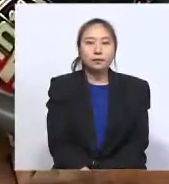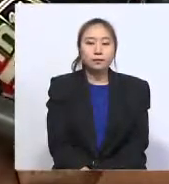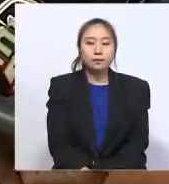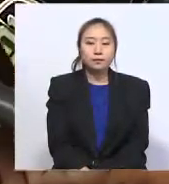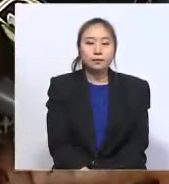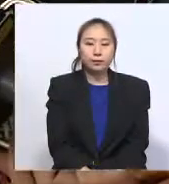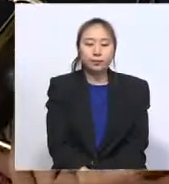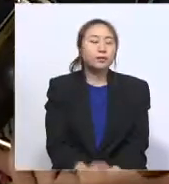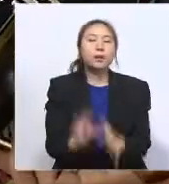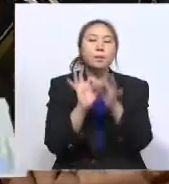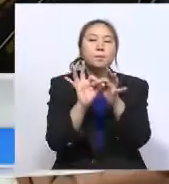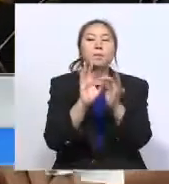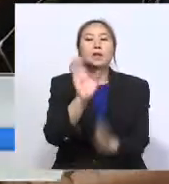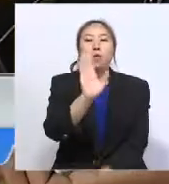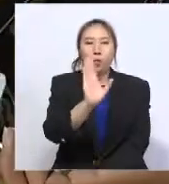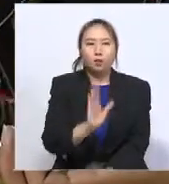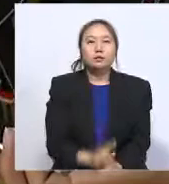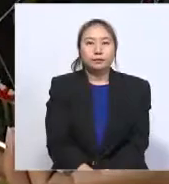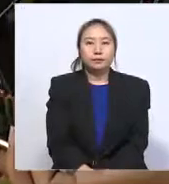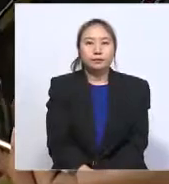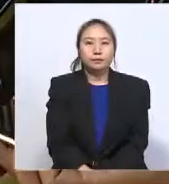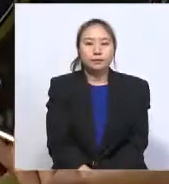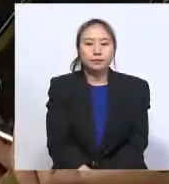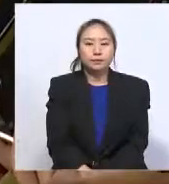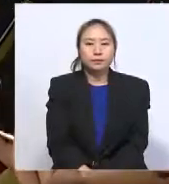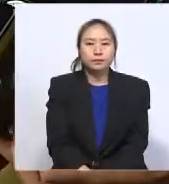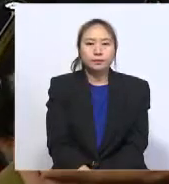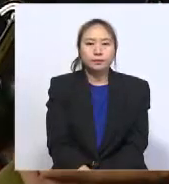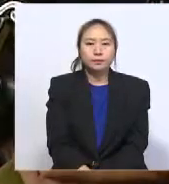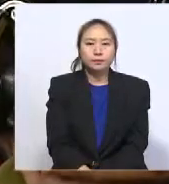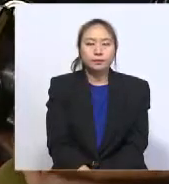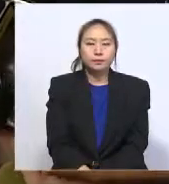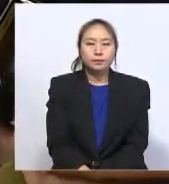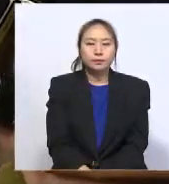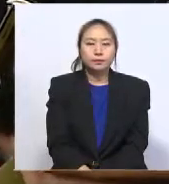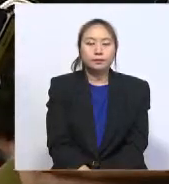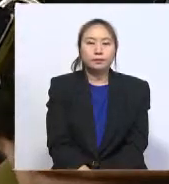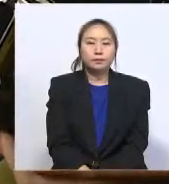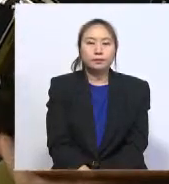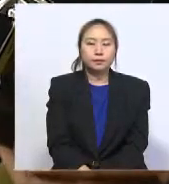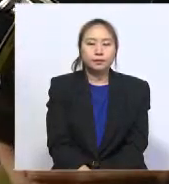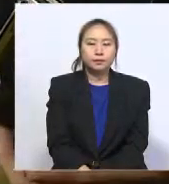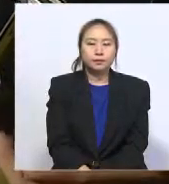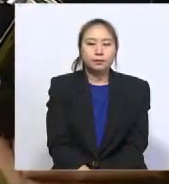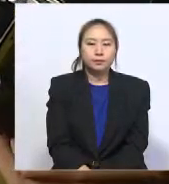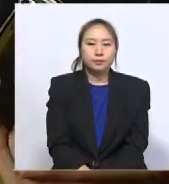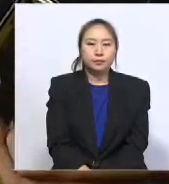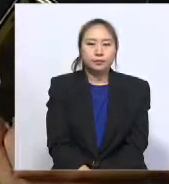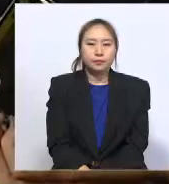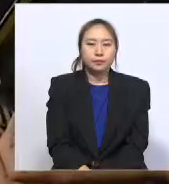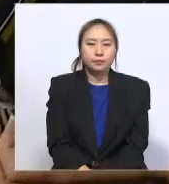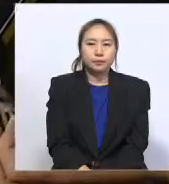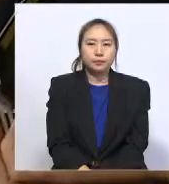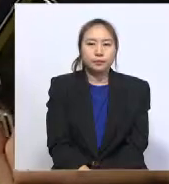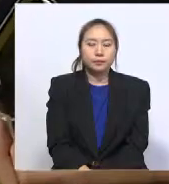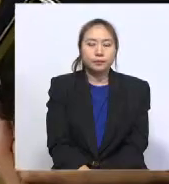ก็ไม่มีไม่ต้องห่วงไม่ต้องห่วงไม่ต้องห่วง คือไงเพราะว่าเขาก็ประกาศว่าเขาจะมาทำเนียบ แล้วก็มาก็ เขาจะก็บอกไม่ให้มา